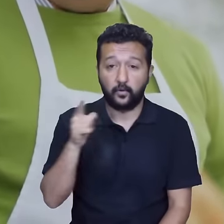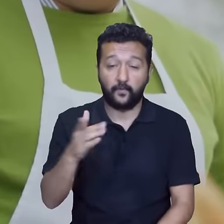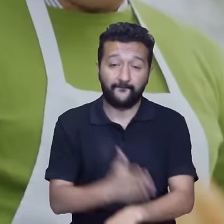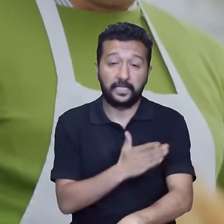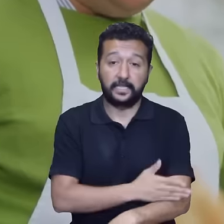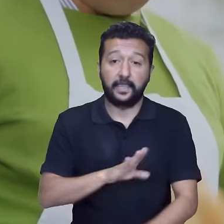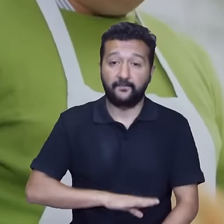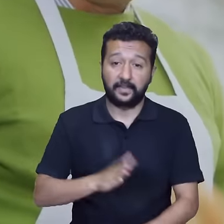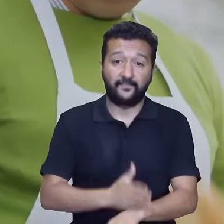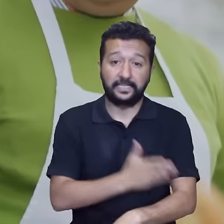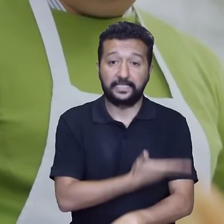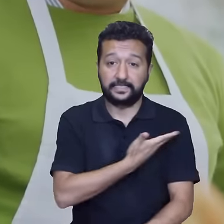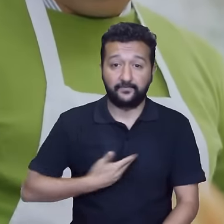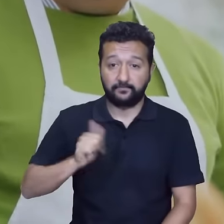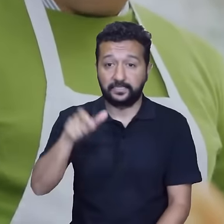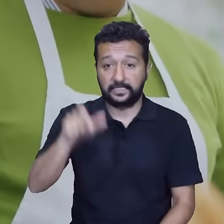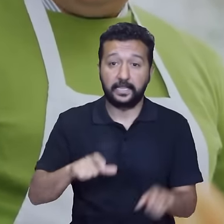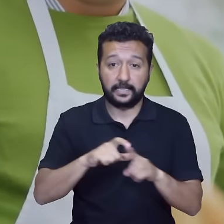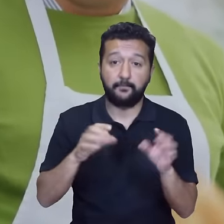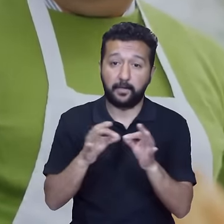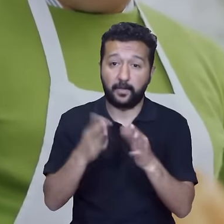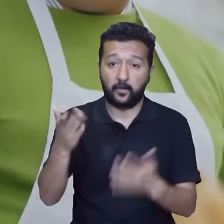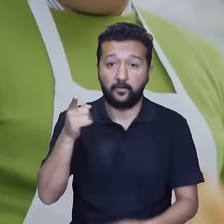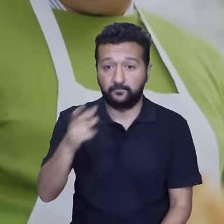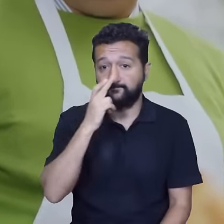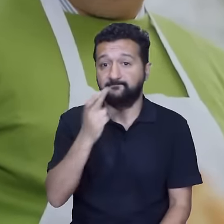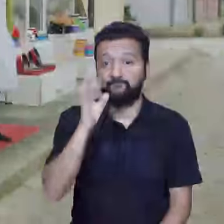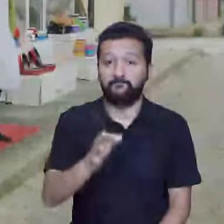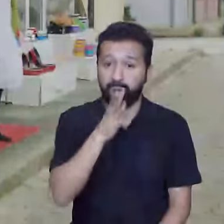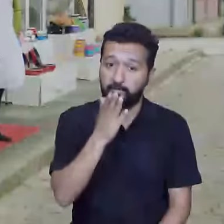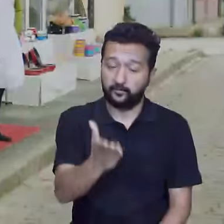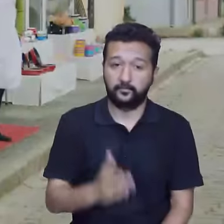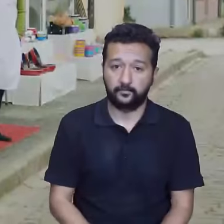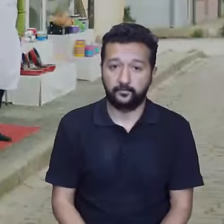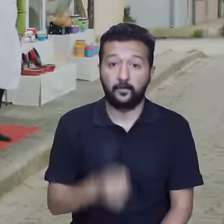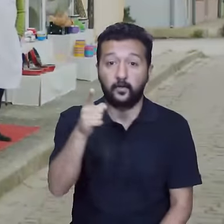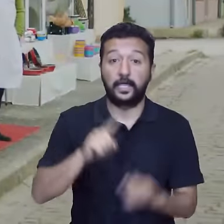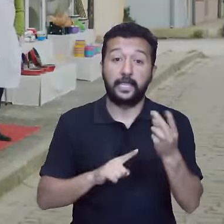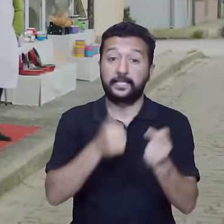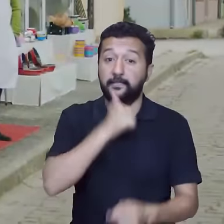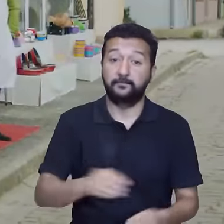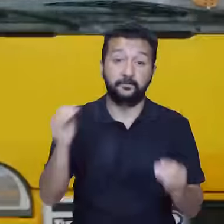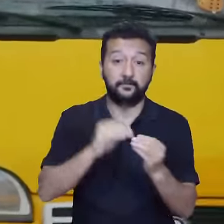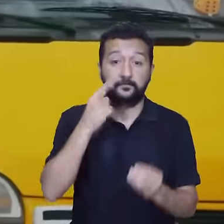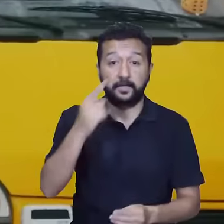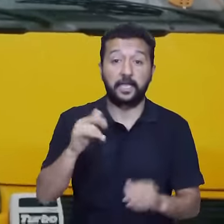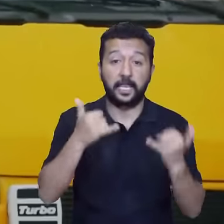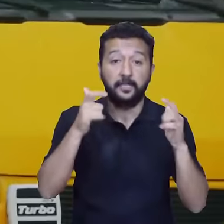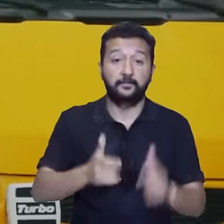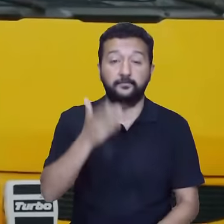vatan evladı, vatansever, vatanperver, dembaba. O da palavraymış, iyi mi? Oo, İlyas abi tavernaya çevirmiş